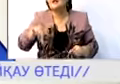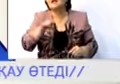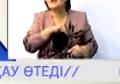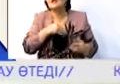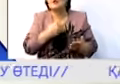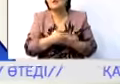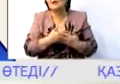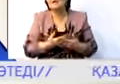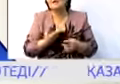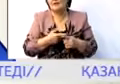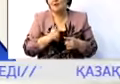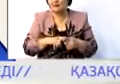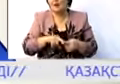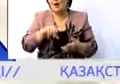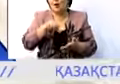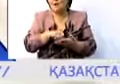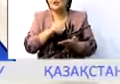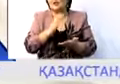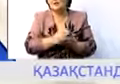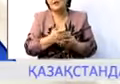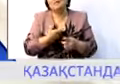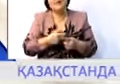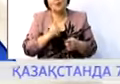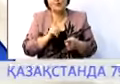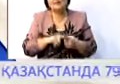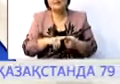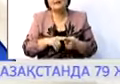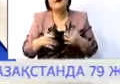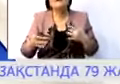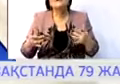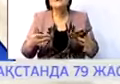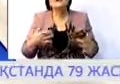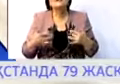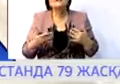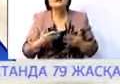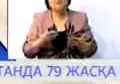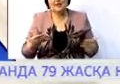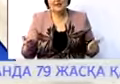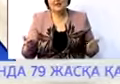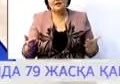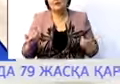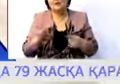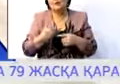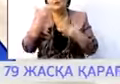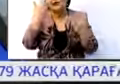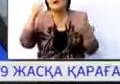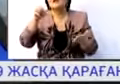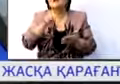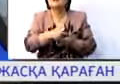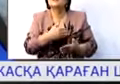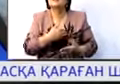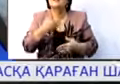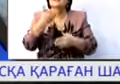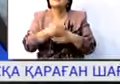еттім деген ұстанымды ұстап, осы концертімді осы халқыма көрсеткім келді.